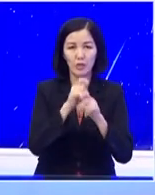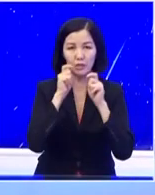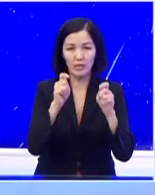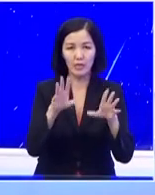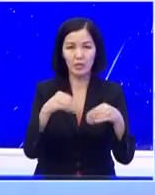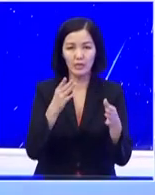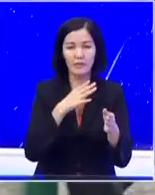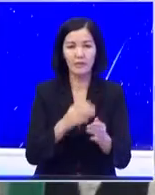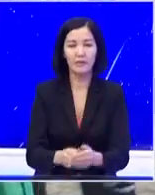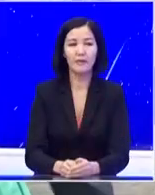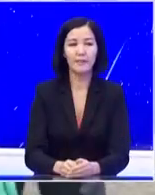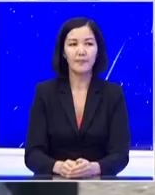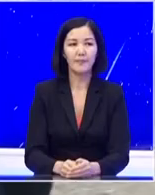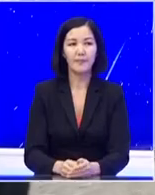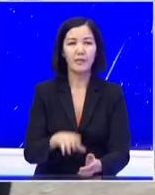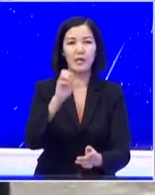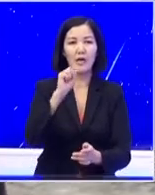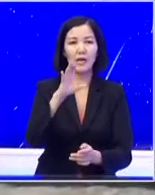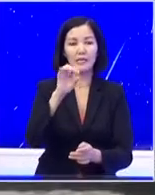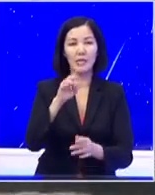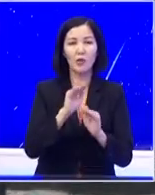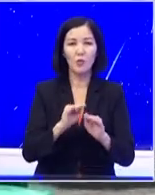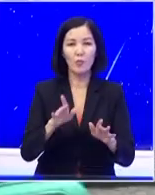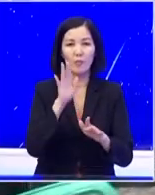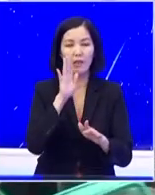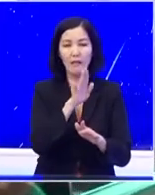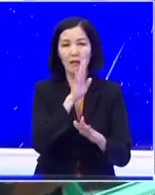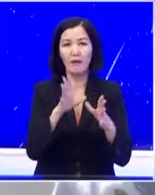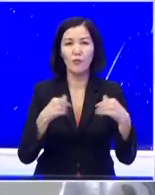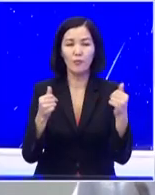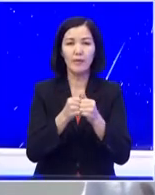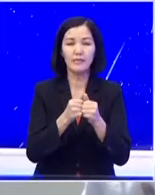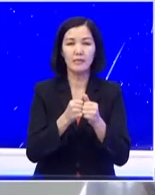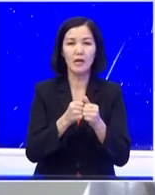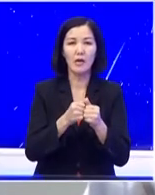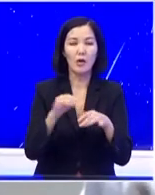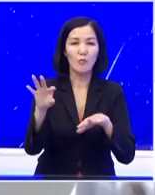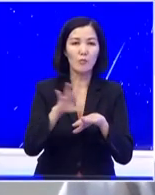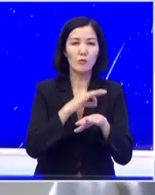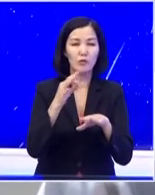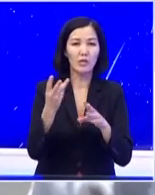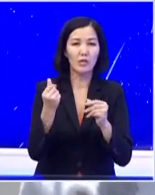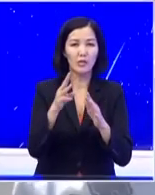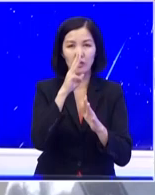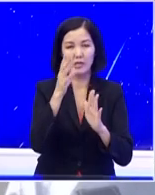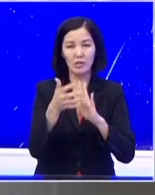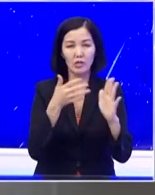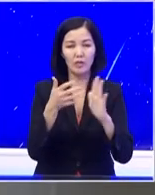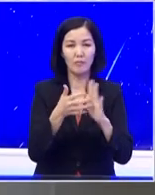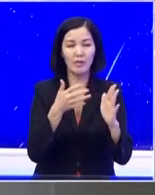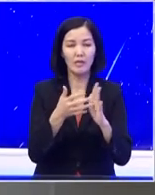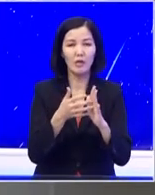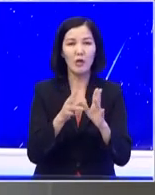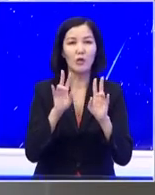жасалды. Әсел Тарпанбаева көппалалы ана, жолдасы жалданып жұмыс істейді, табысы мардымсыз. Десе де қолдың